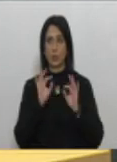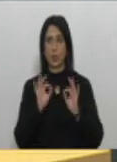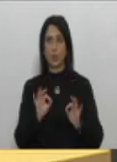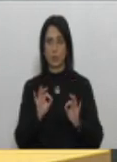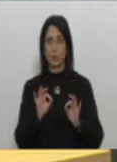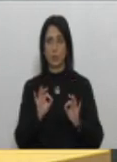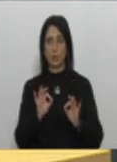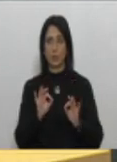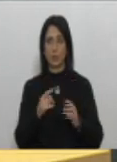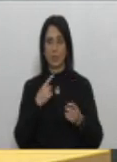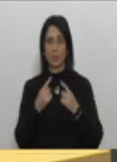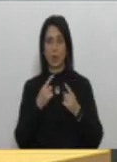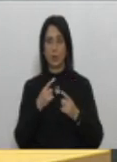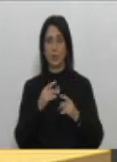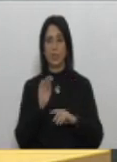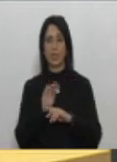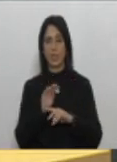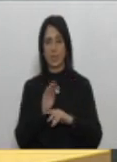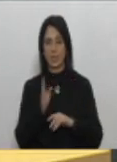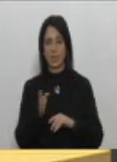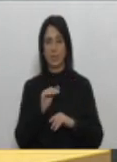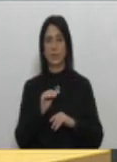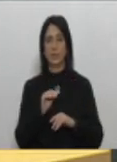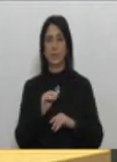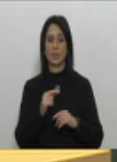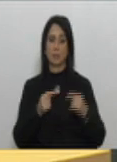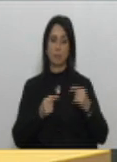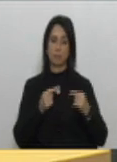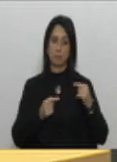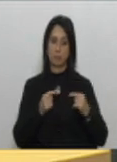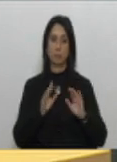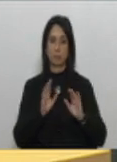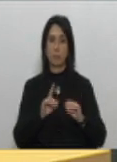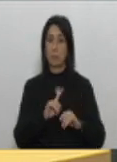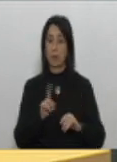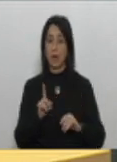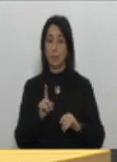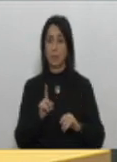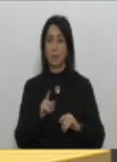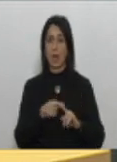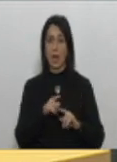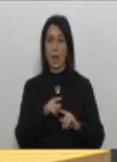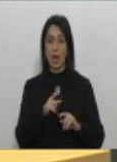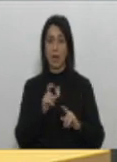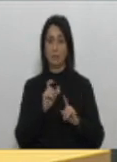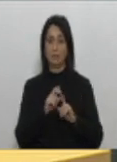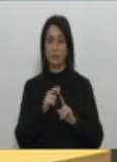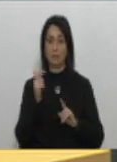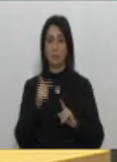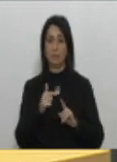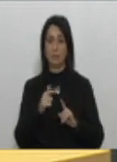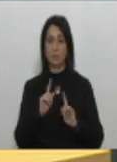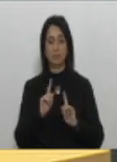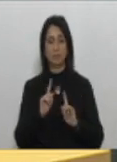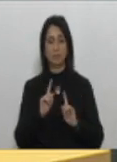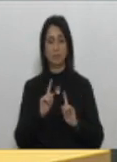კონსტრუქციული საუბრისთვის, კრიტიკისთვის, აეკრობისთვის, მაგრამ ამ ტონალობაში მე მგონია,